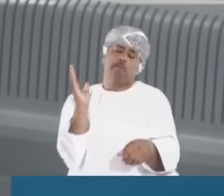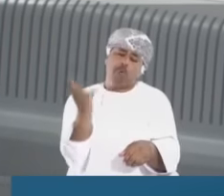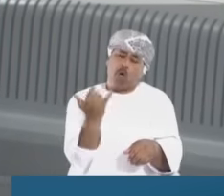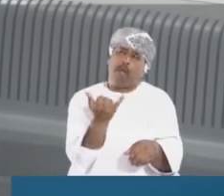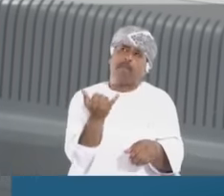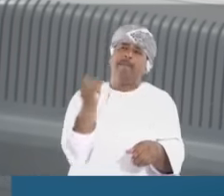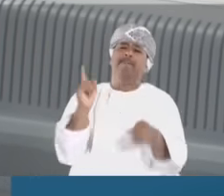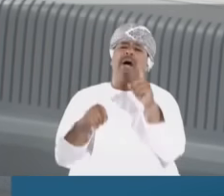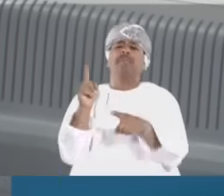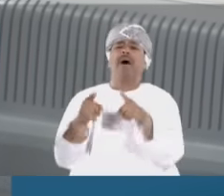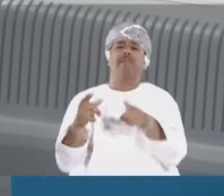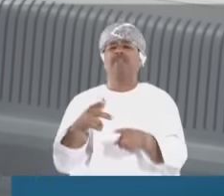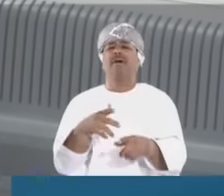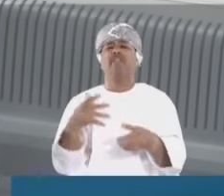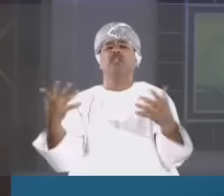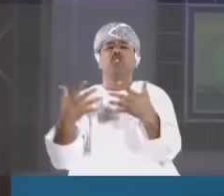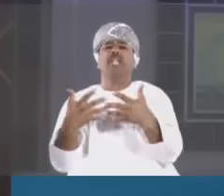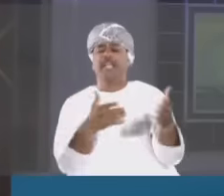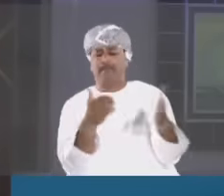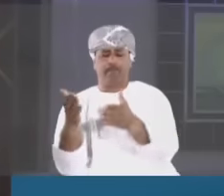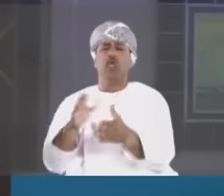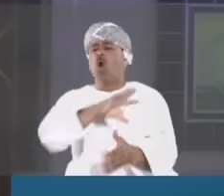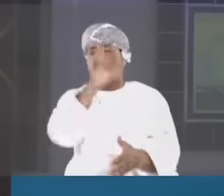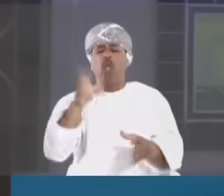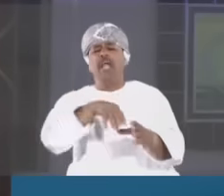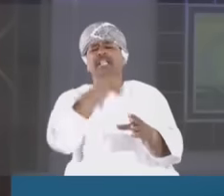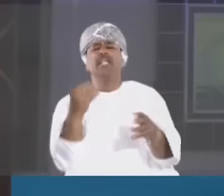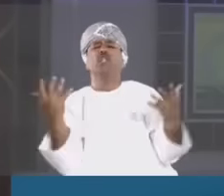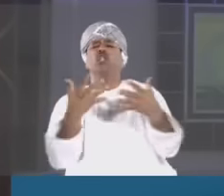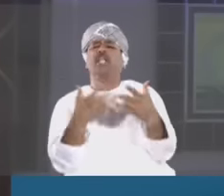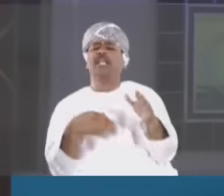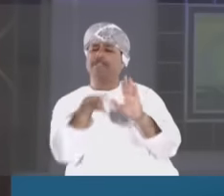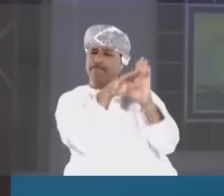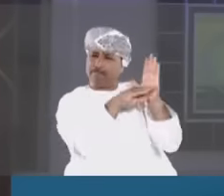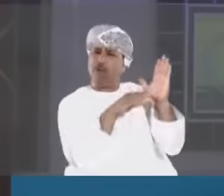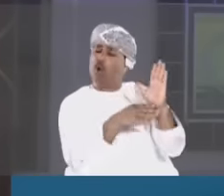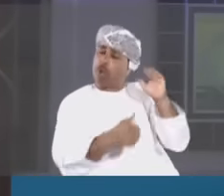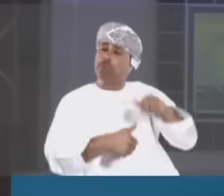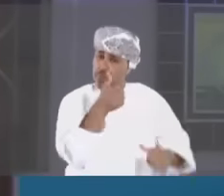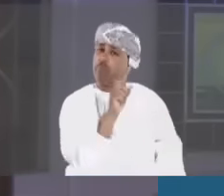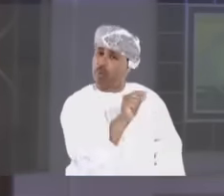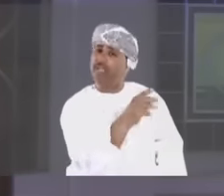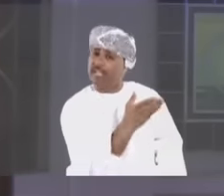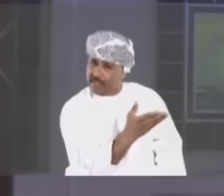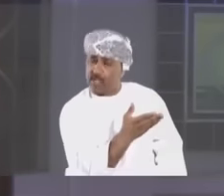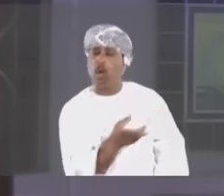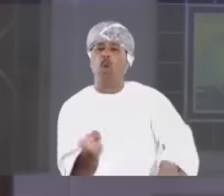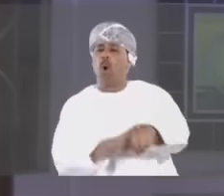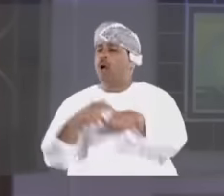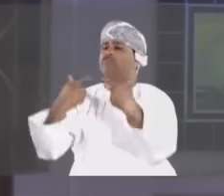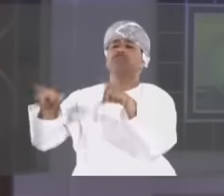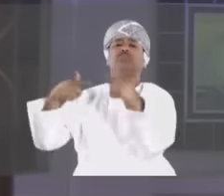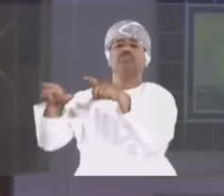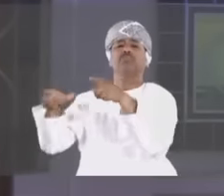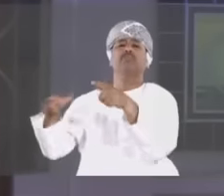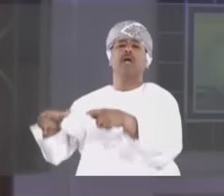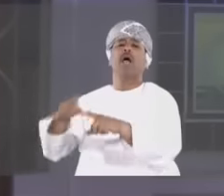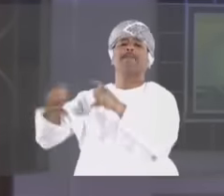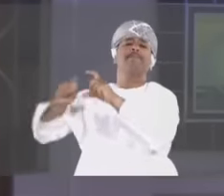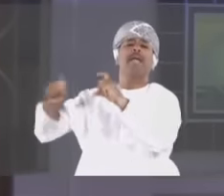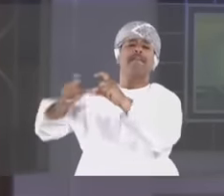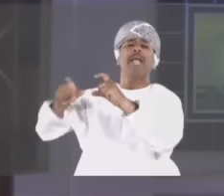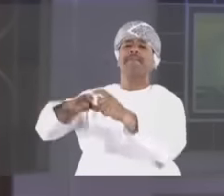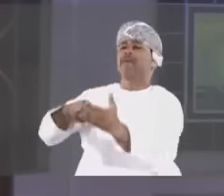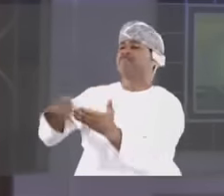على بعض القطاعات. معظم نتائج الشركات المدرجة إيجابية بالإضافة إلى إفصاح القطاع المصرفي عن